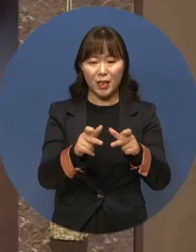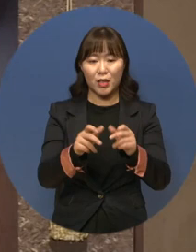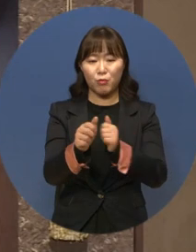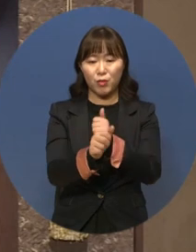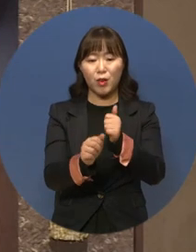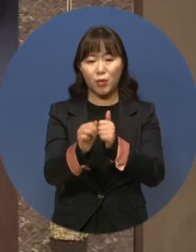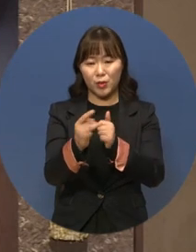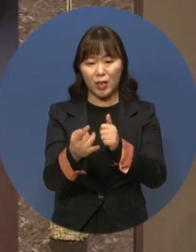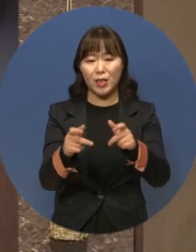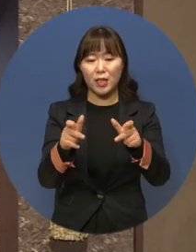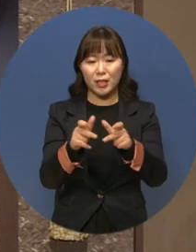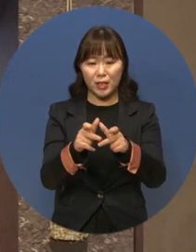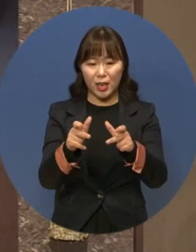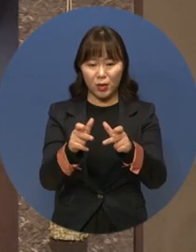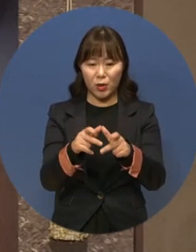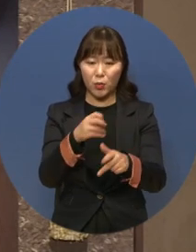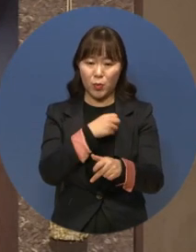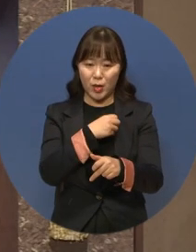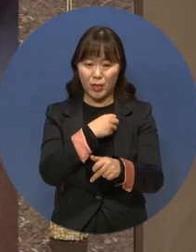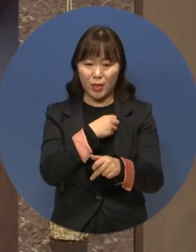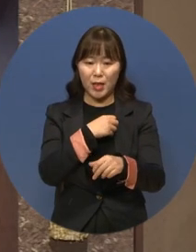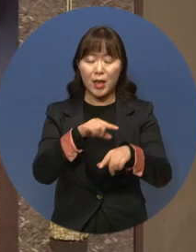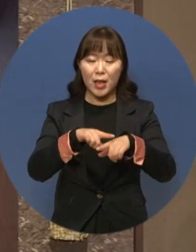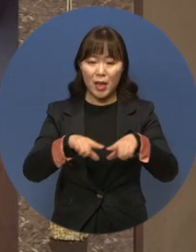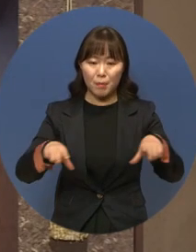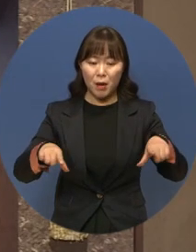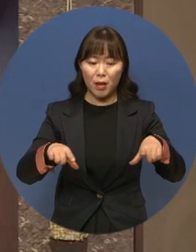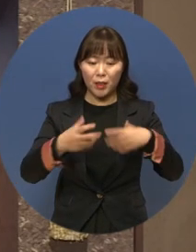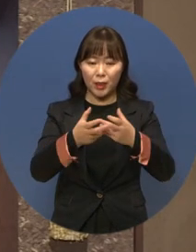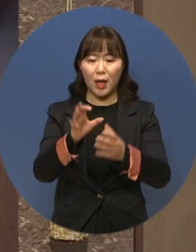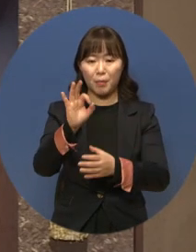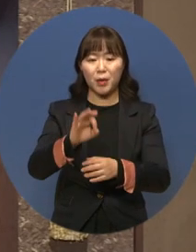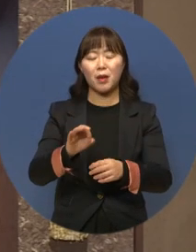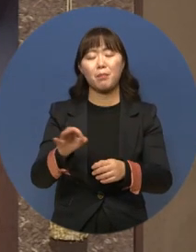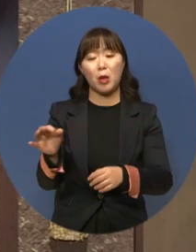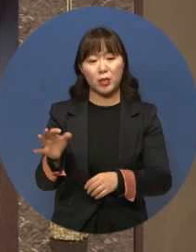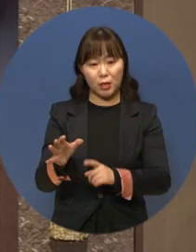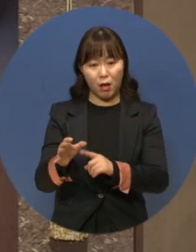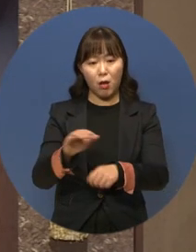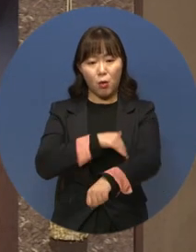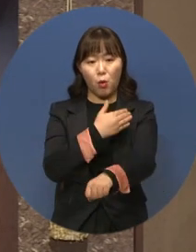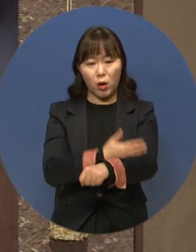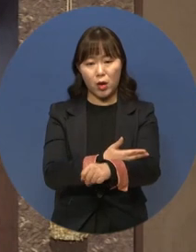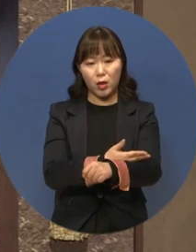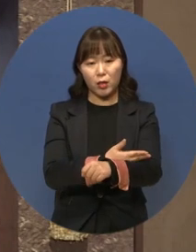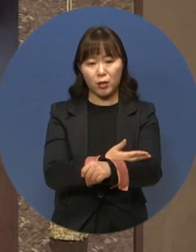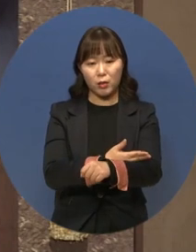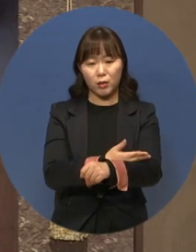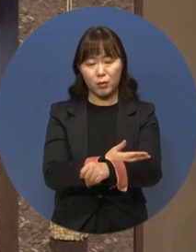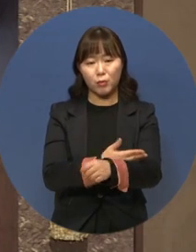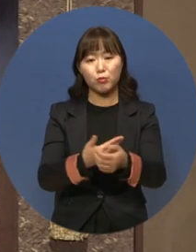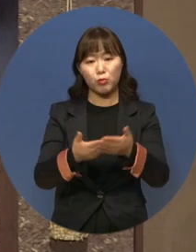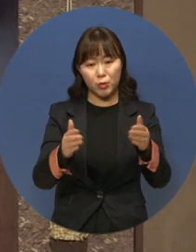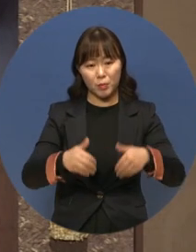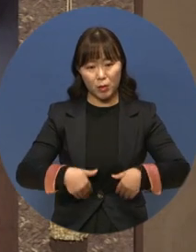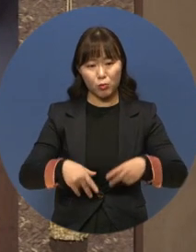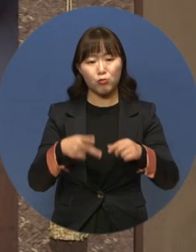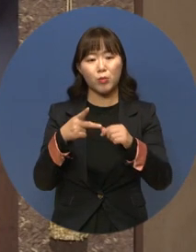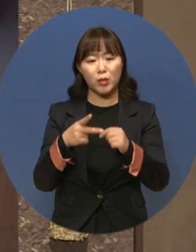장애인위원회 장애인 당원이 일반 당비가 면제다. 네. 그러면 권리가 주어져야 된다. 예. 두